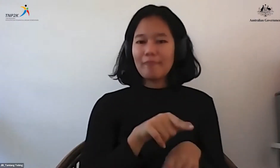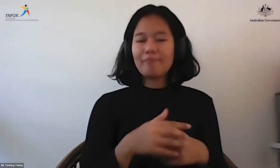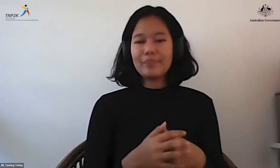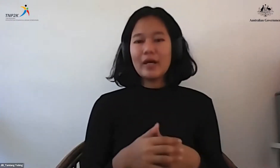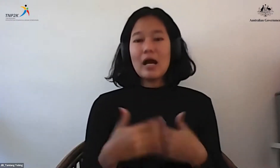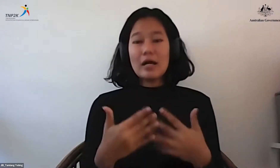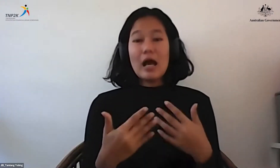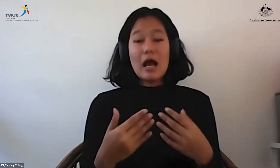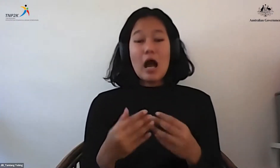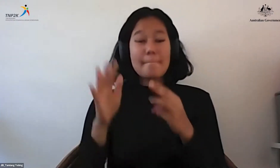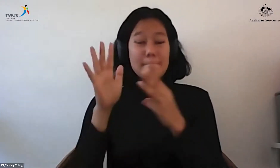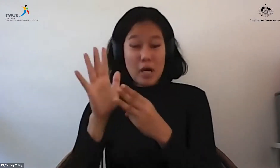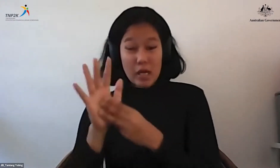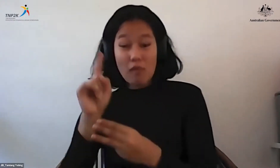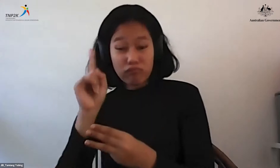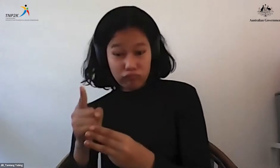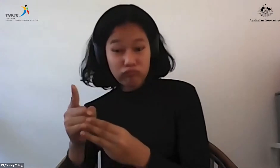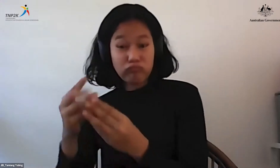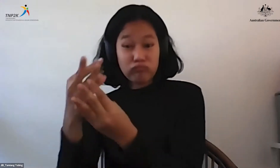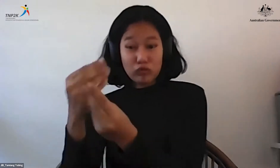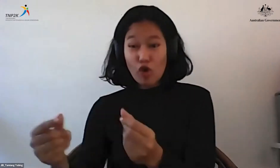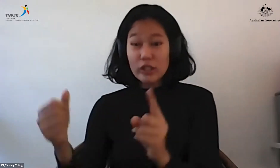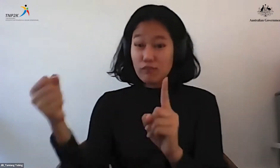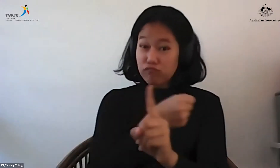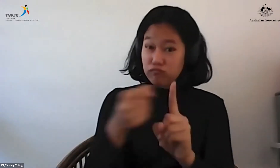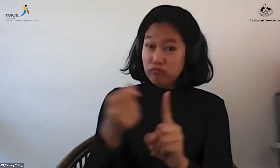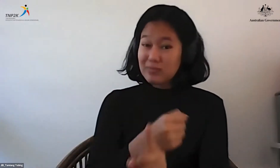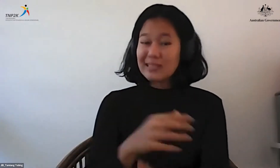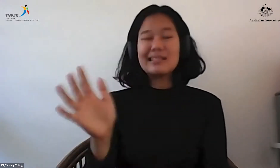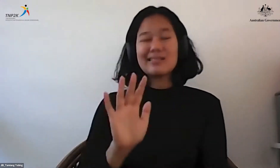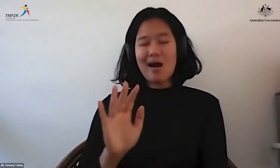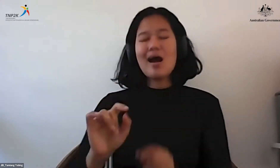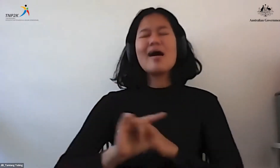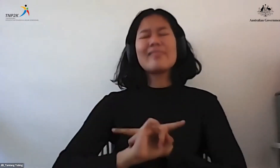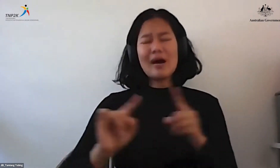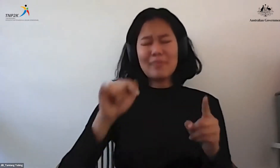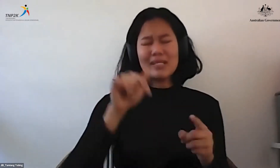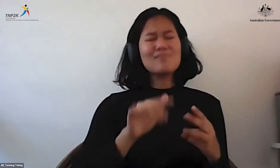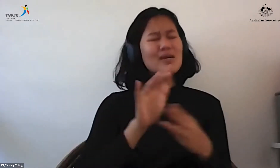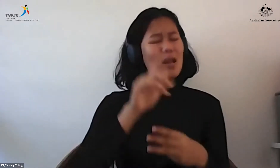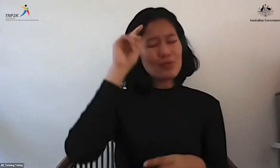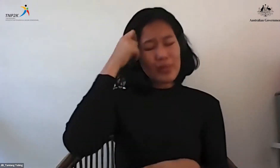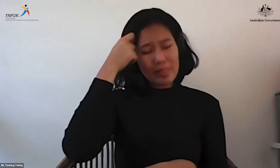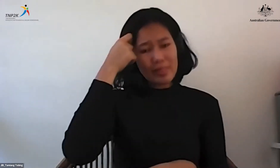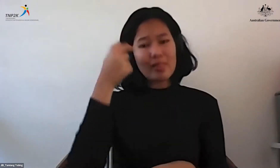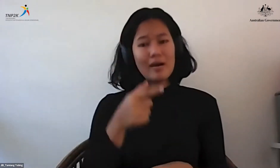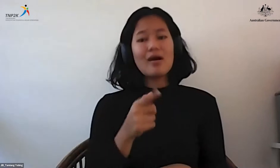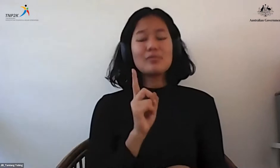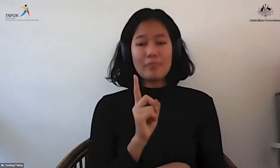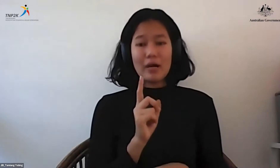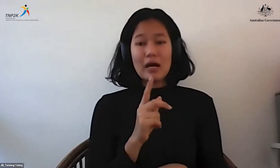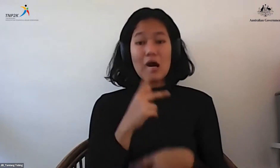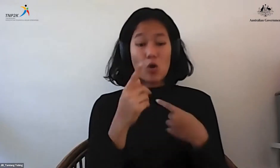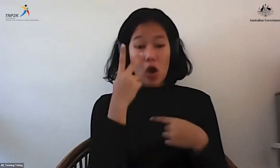konflik tidak harus diselesaikan secara fisik gitu ya. Tetapi memang ini masalah yang sangat sangat sulit ya. Kita maka dari itu kalau